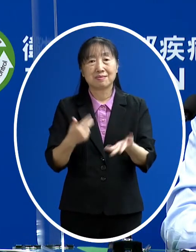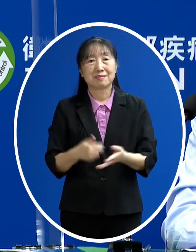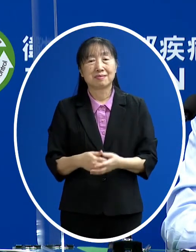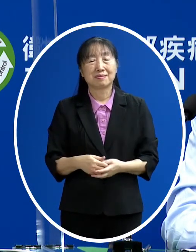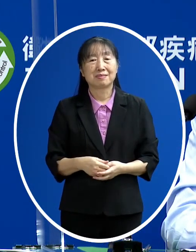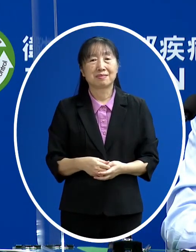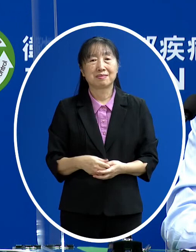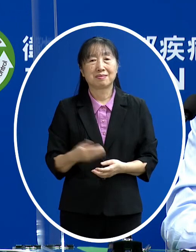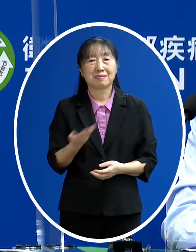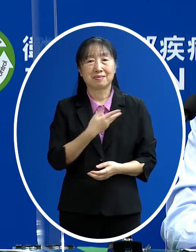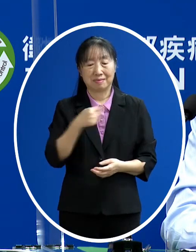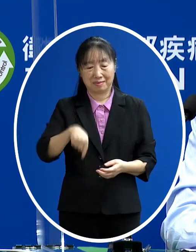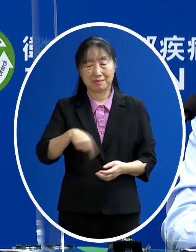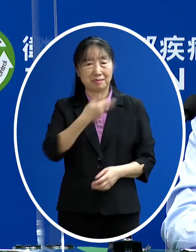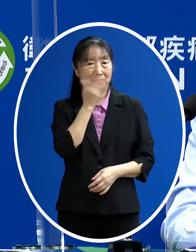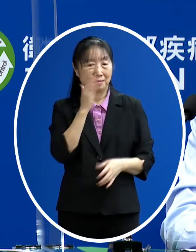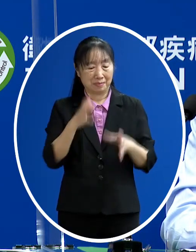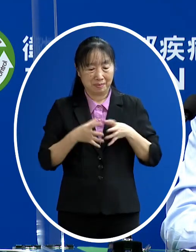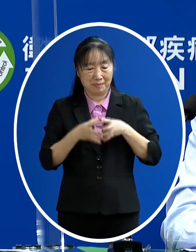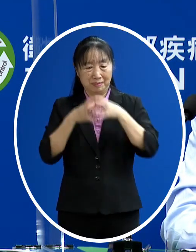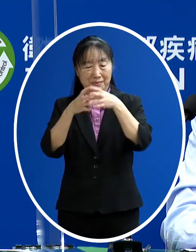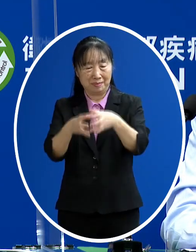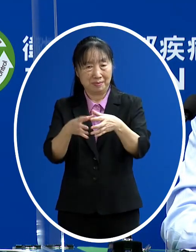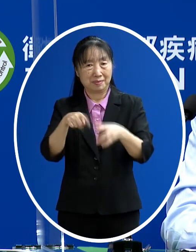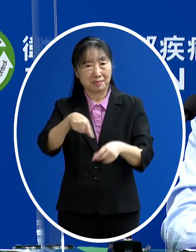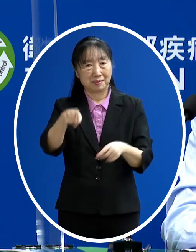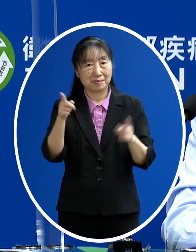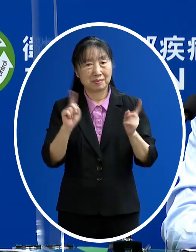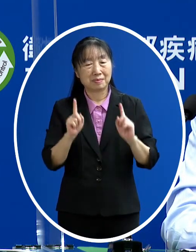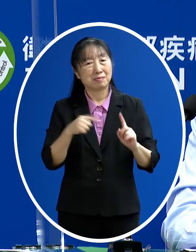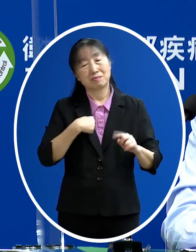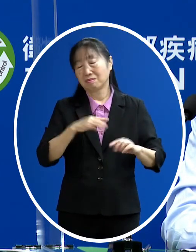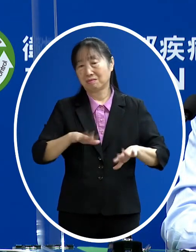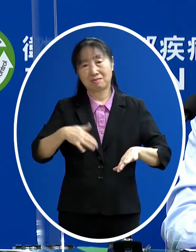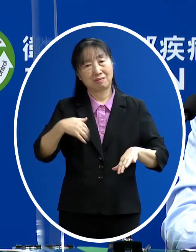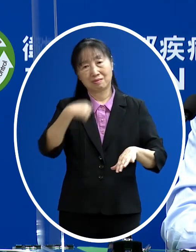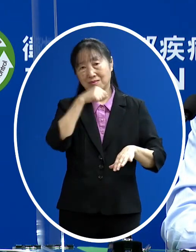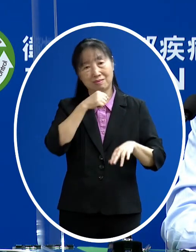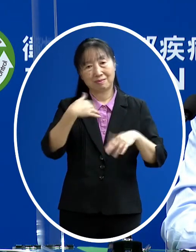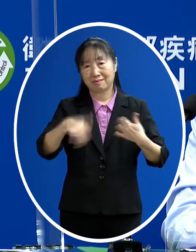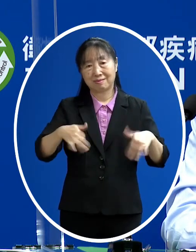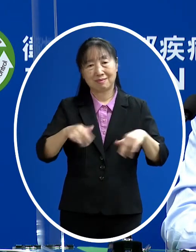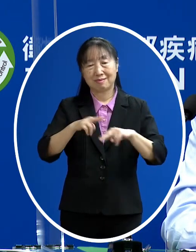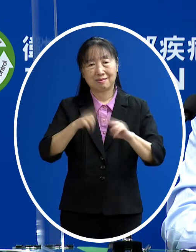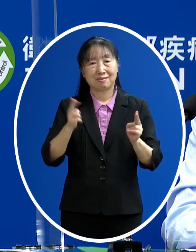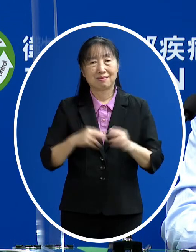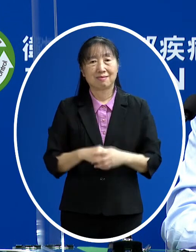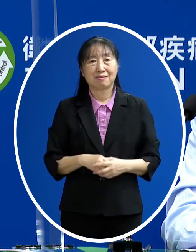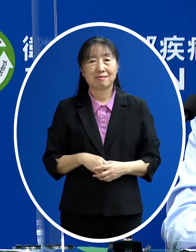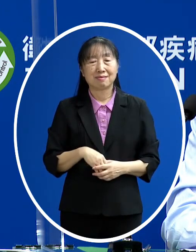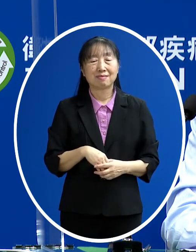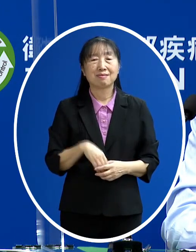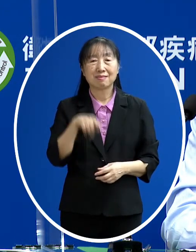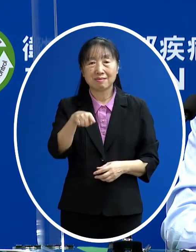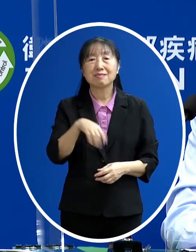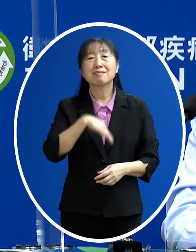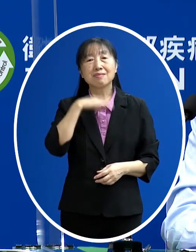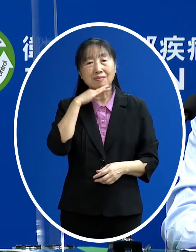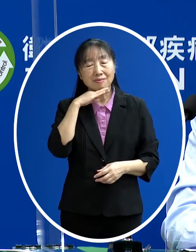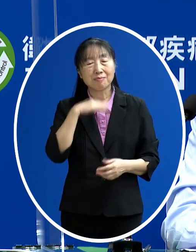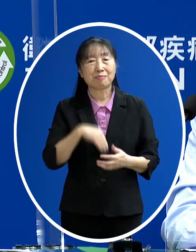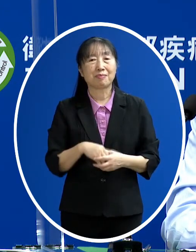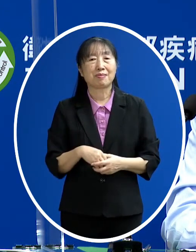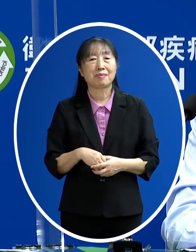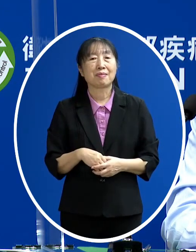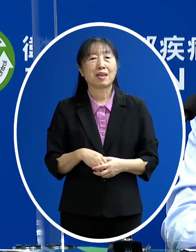样的一个观光团旅游团是还没有开放。好，那怎么样来开放？那可能教育部这边